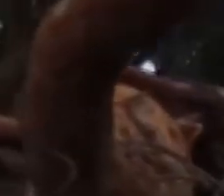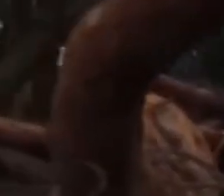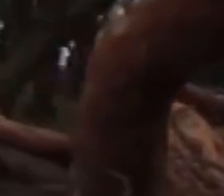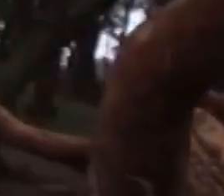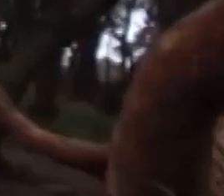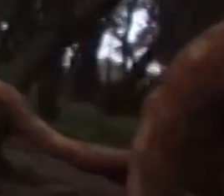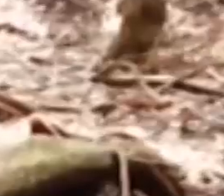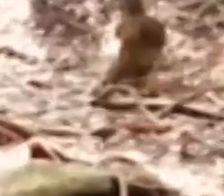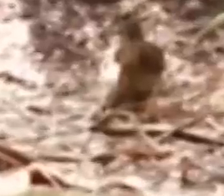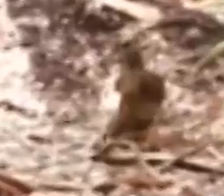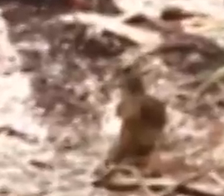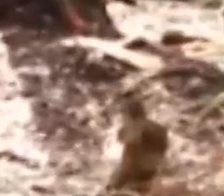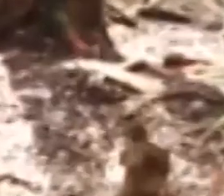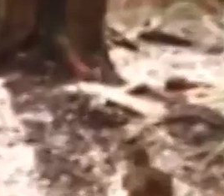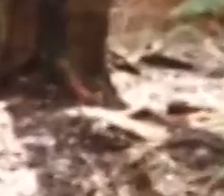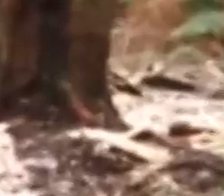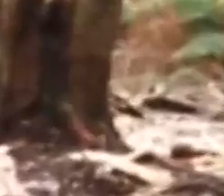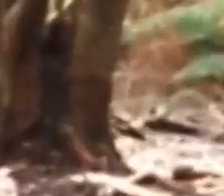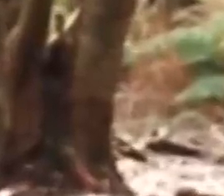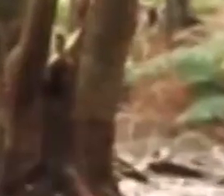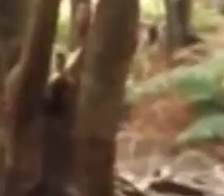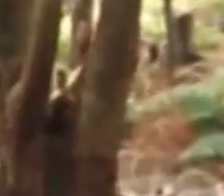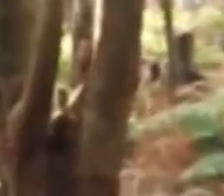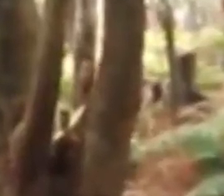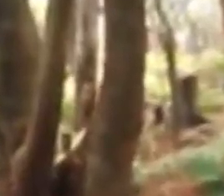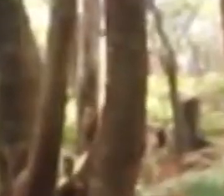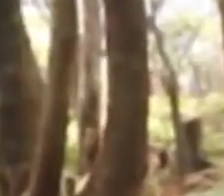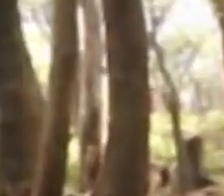Edelweiss. Jika sedang berbunga, kita akan melihat pucuk-pucuk